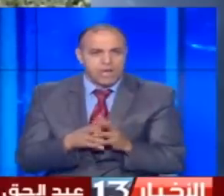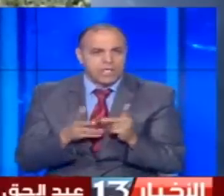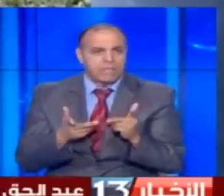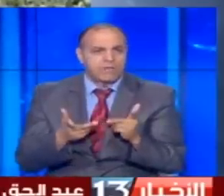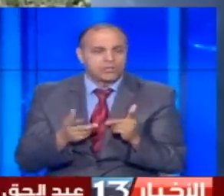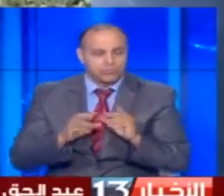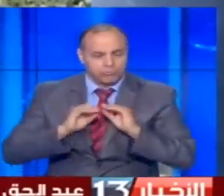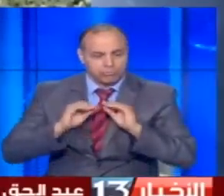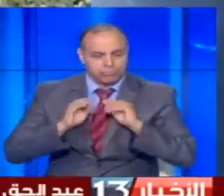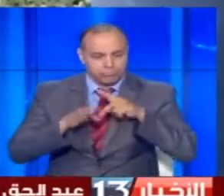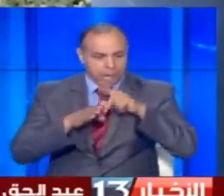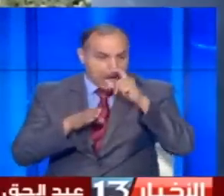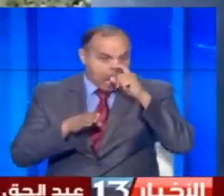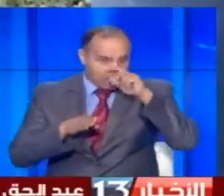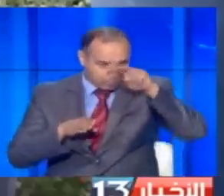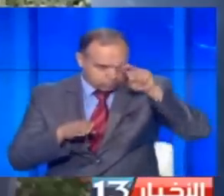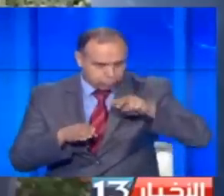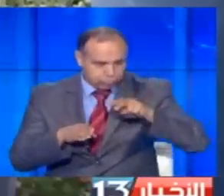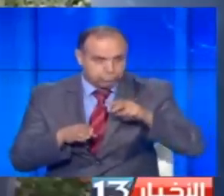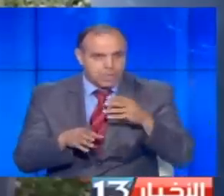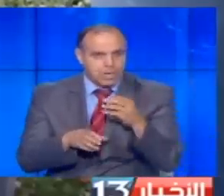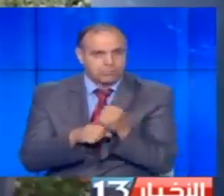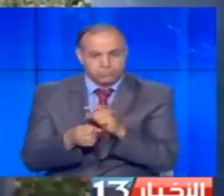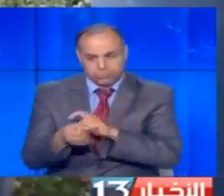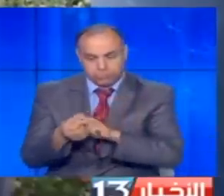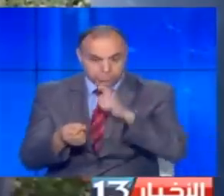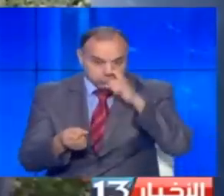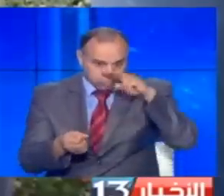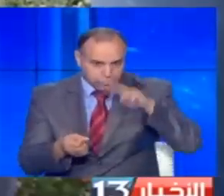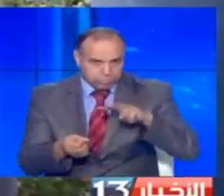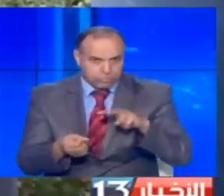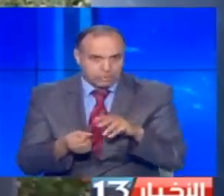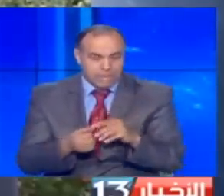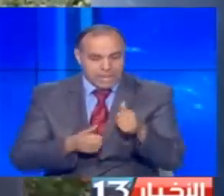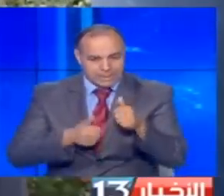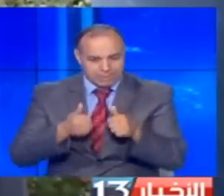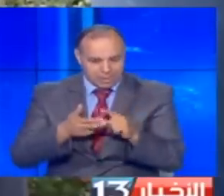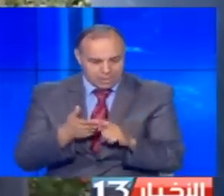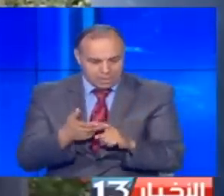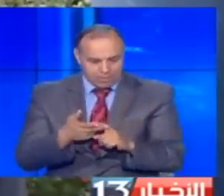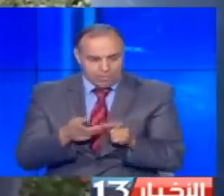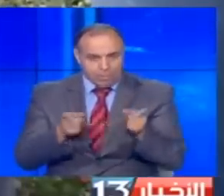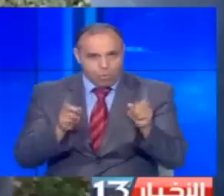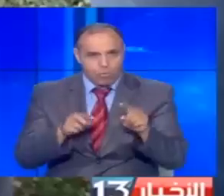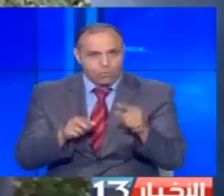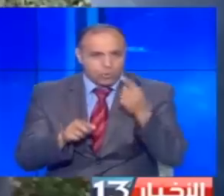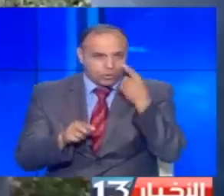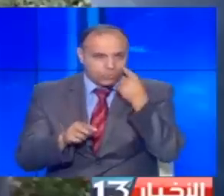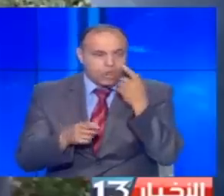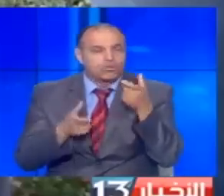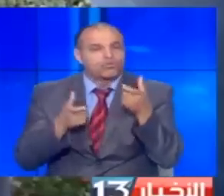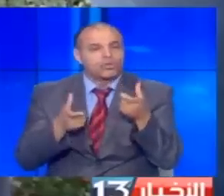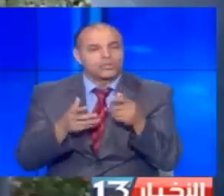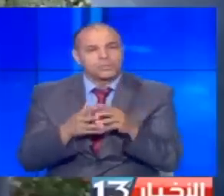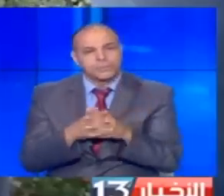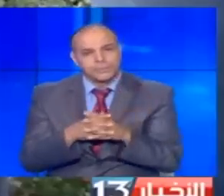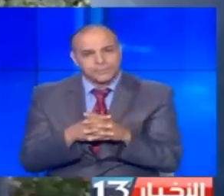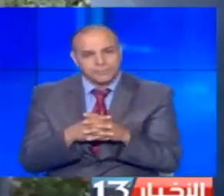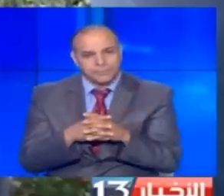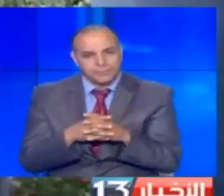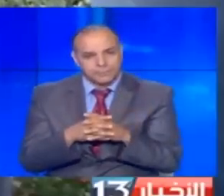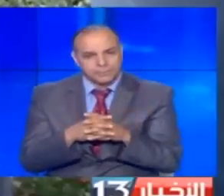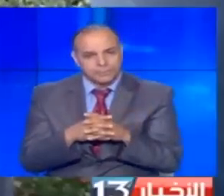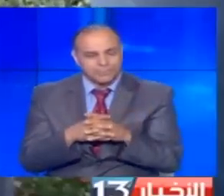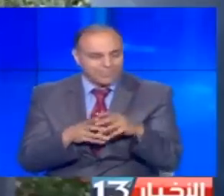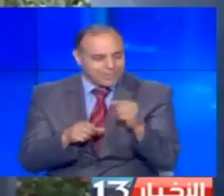لتربيه الخيول العربيه وكسبهم لاصول ممتازه في مجال السباقات كذلك نحاول ان فرصه لتدمير